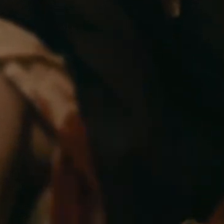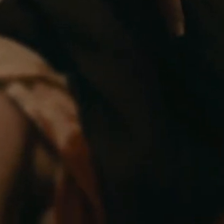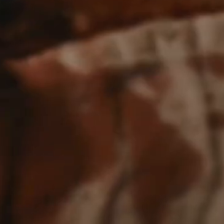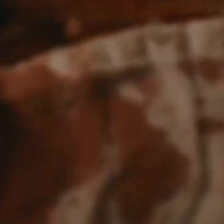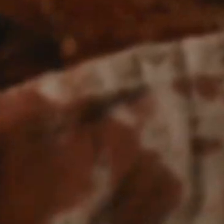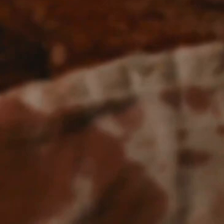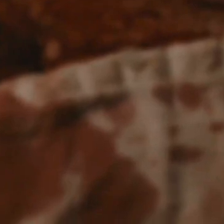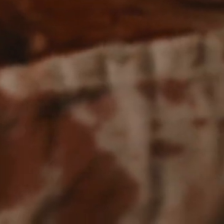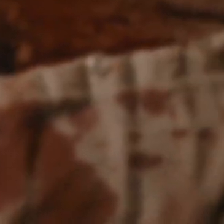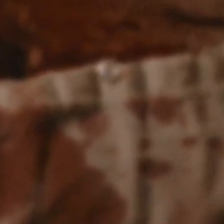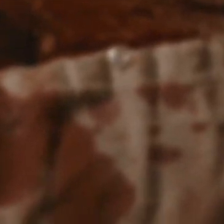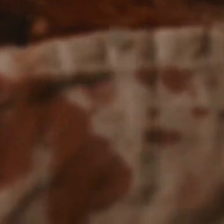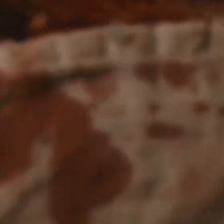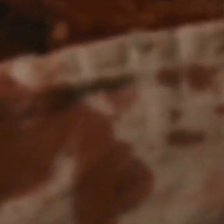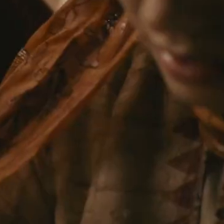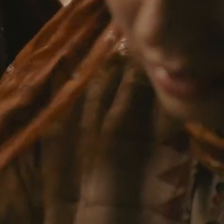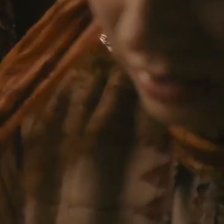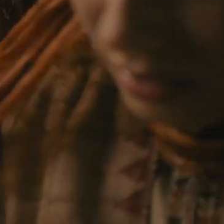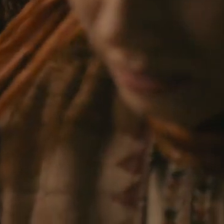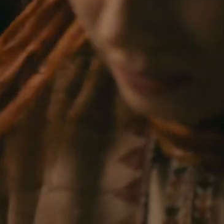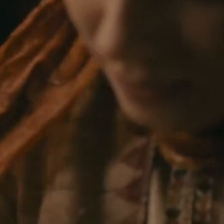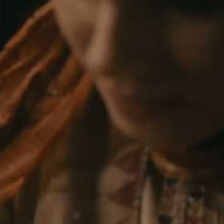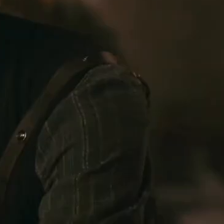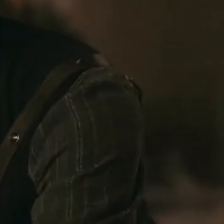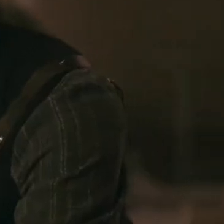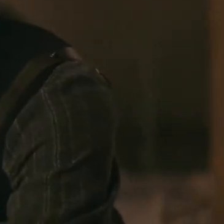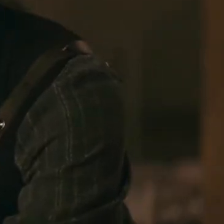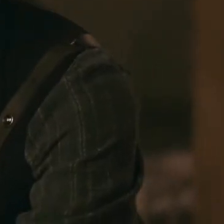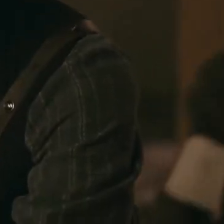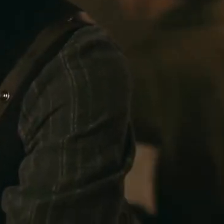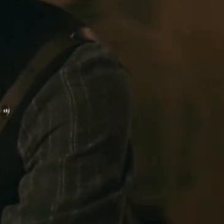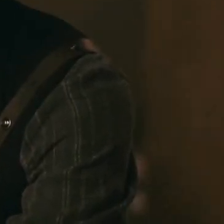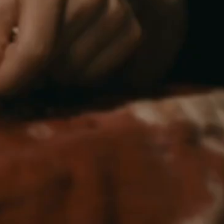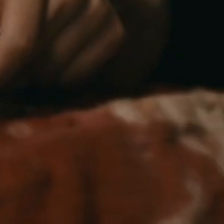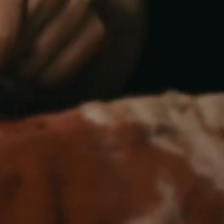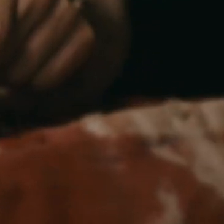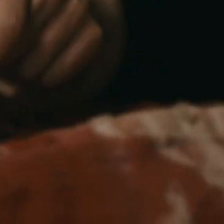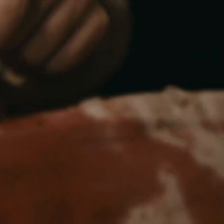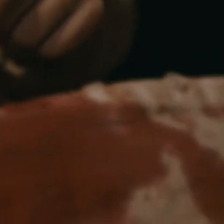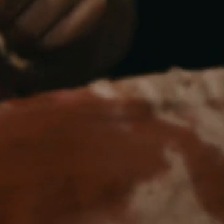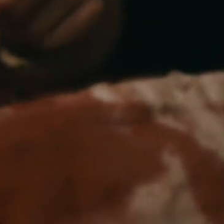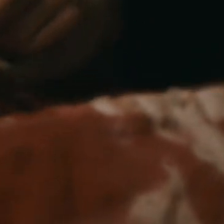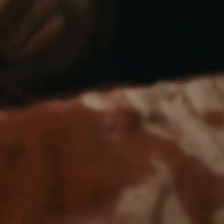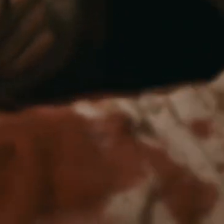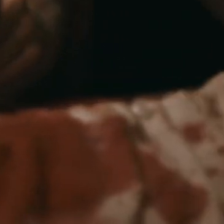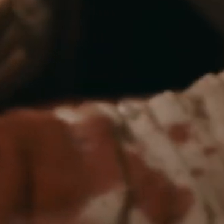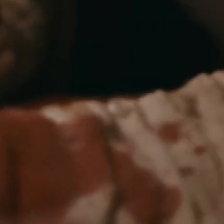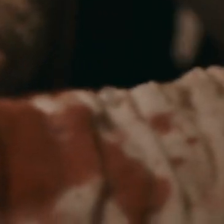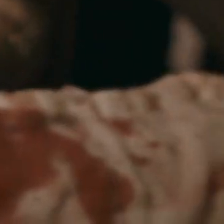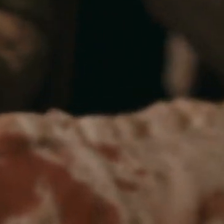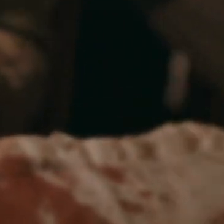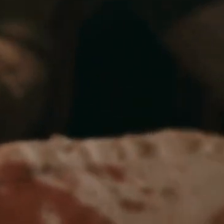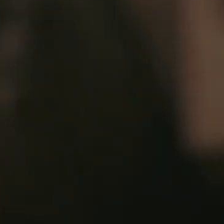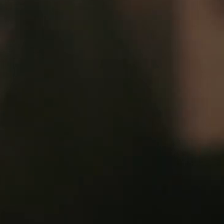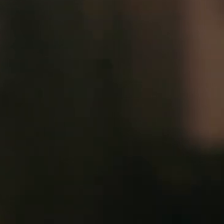Zeynep kısa saçlı ve sakallı esmer askerin göğsündeki koca yarayı dikiyor. Üzgün ifadesiyle etrafa bakılan Mehmet